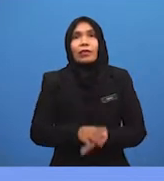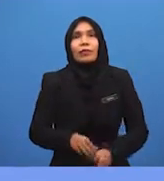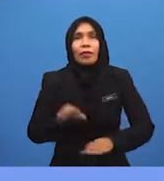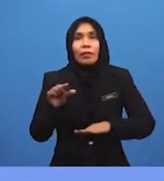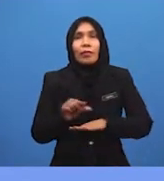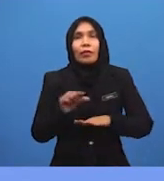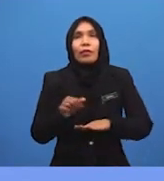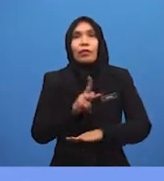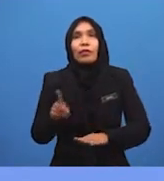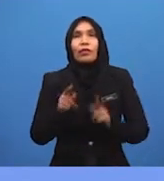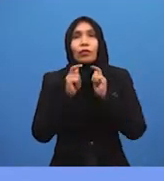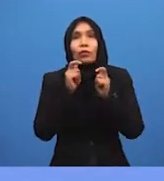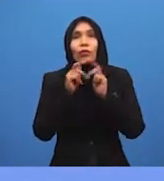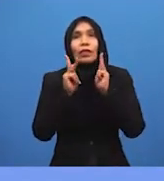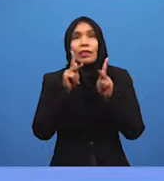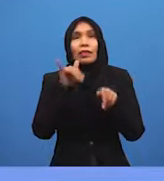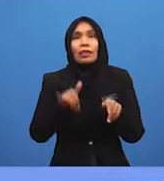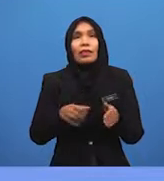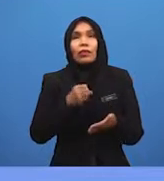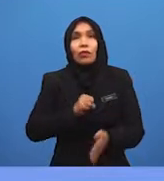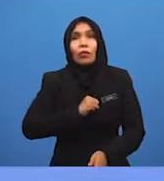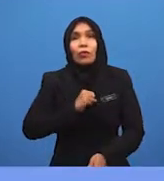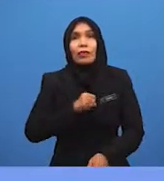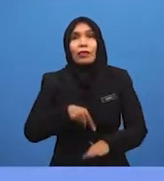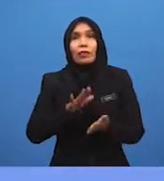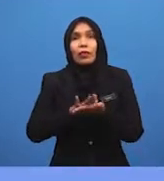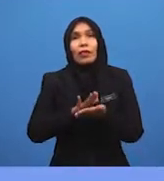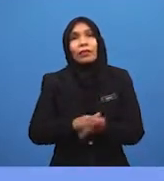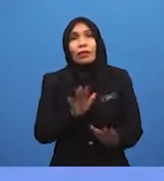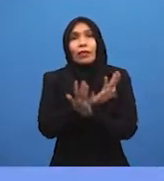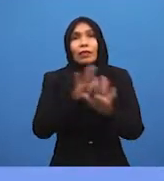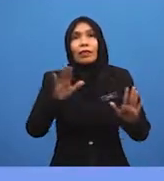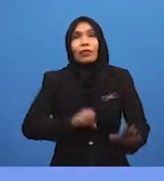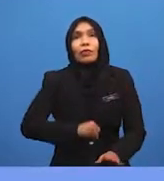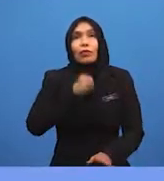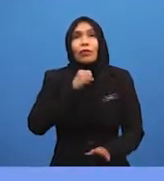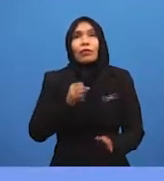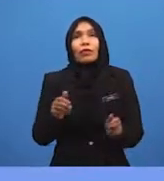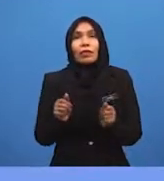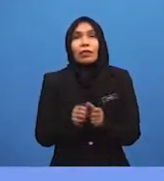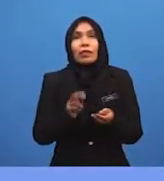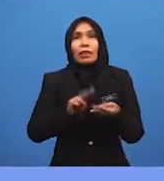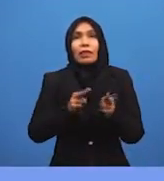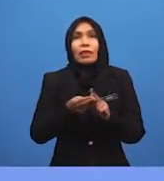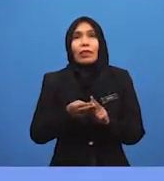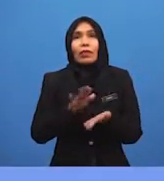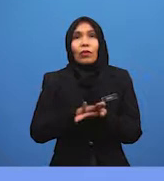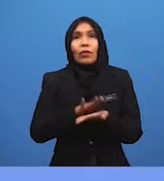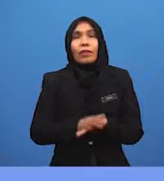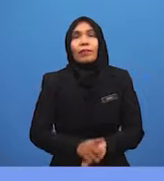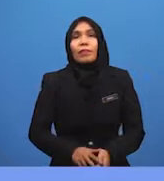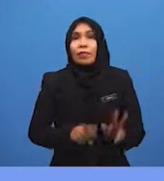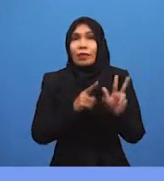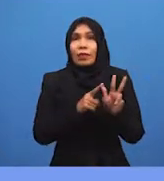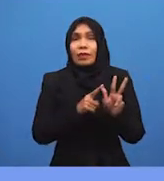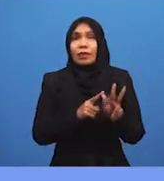tutur kata yang sopan di sekolah. Kedua, tidak sombong dengan rakan-rakan sekolah. Ketiga,